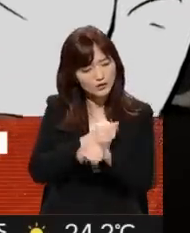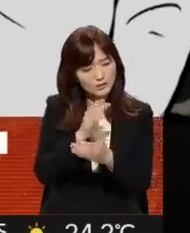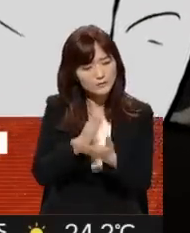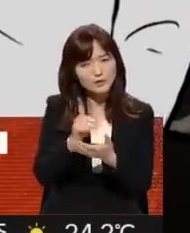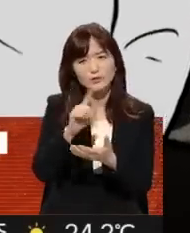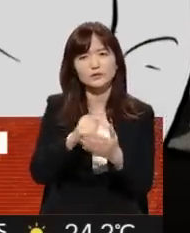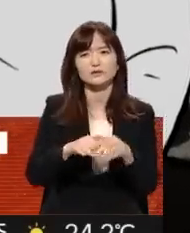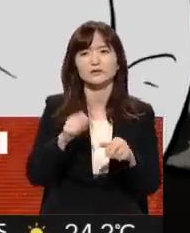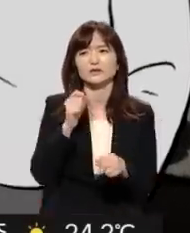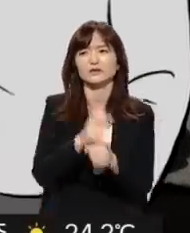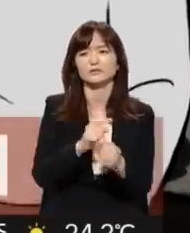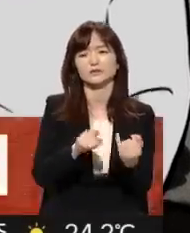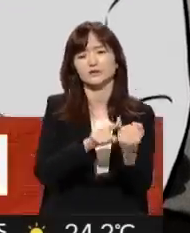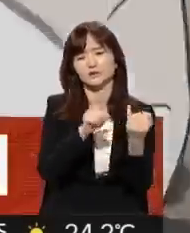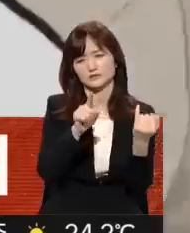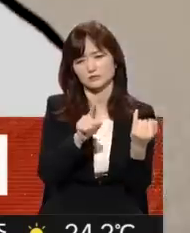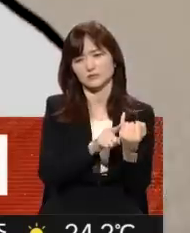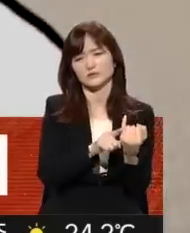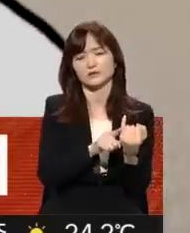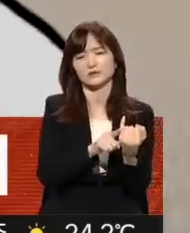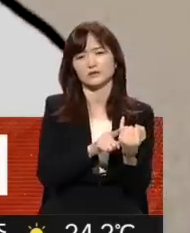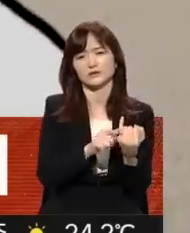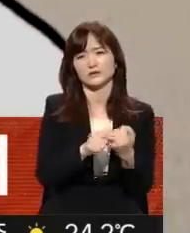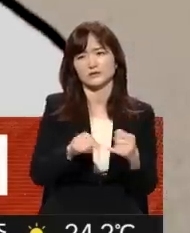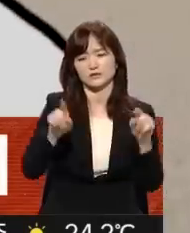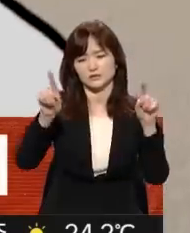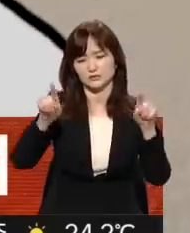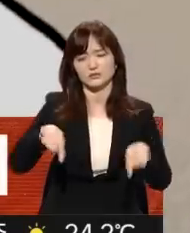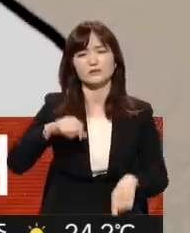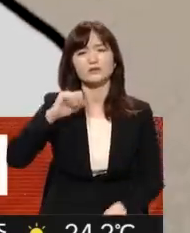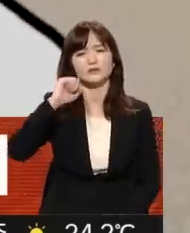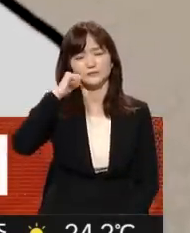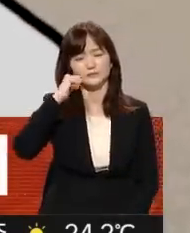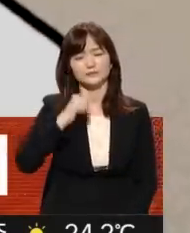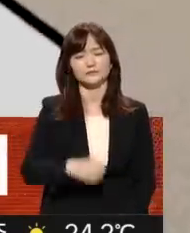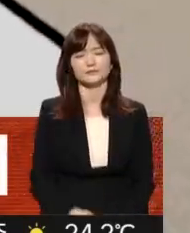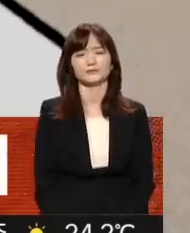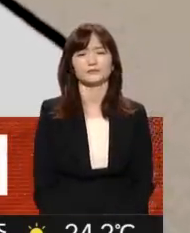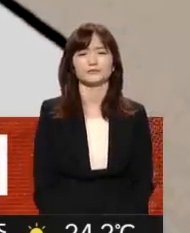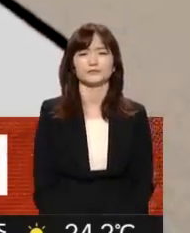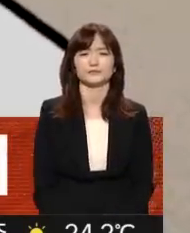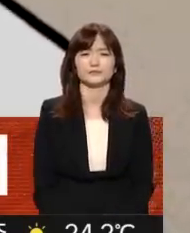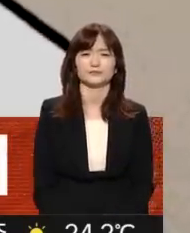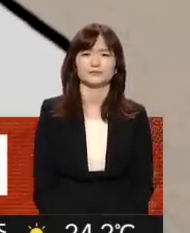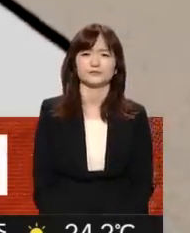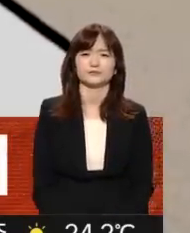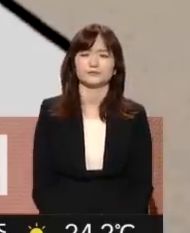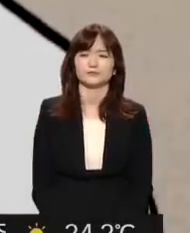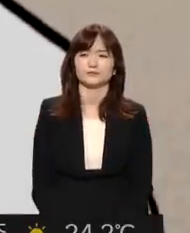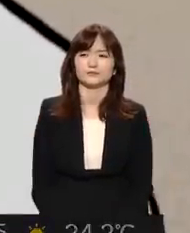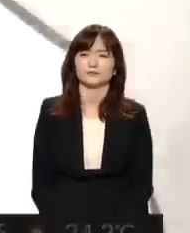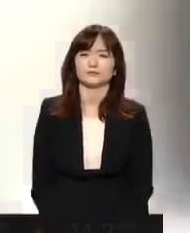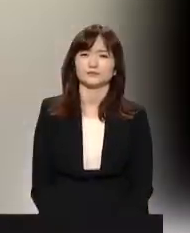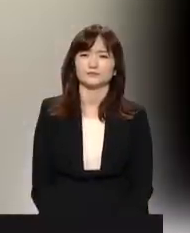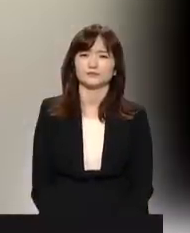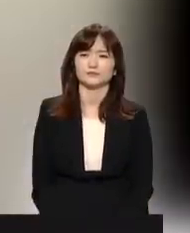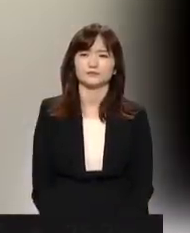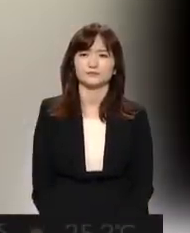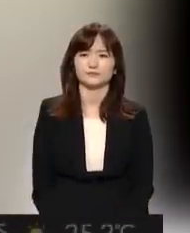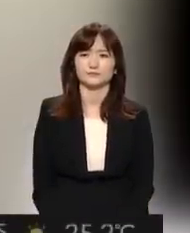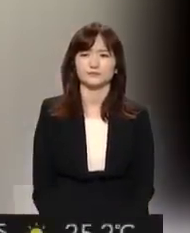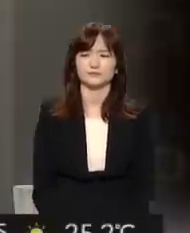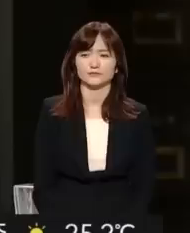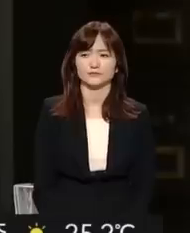이미 임신 중이었기 때문에 아이고. 사실상 이혼하는 게 조금 쉽지는 않았다라고 이야기를 하고 있습니다. 아니 이게 진짜 다시 한번 정리를